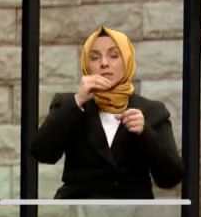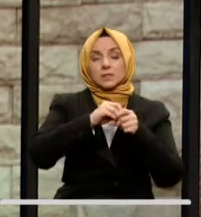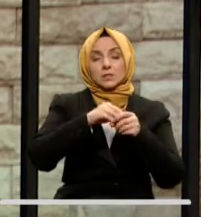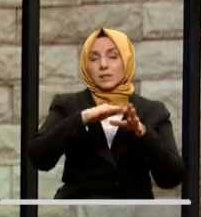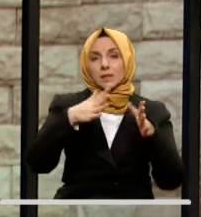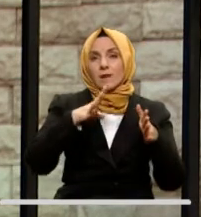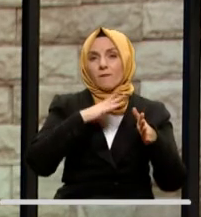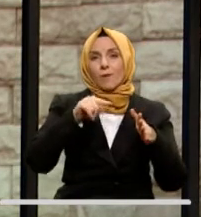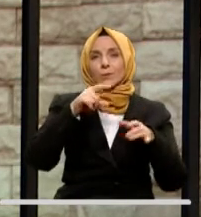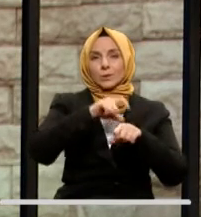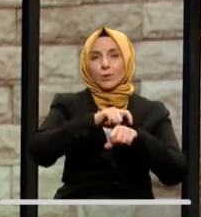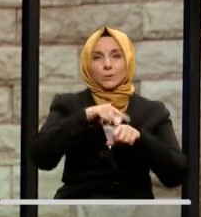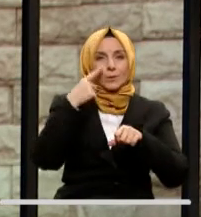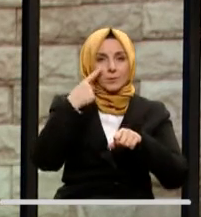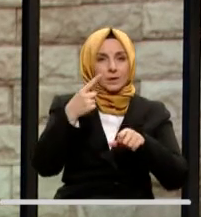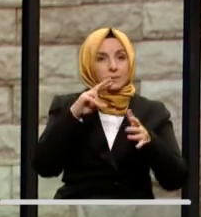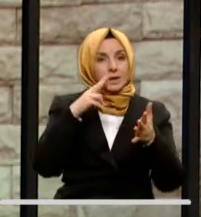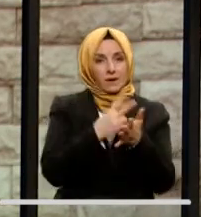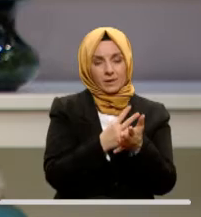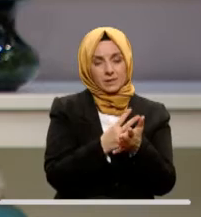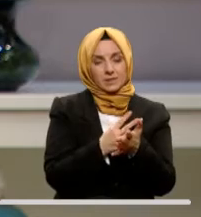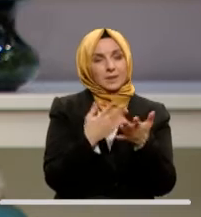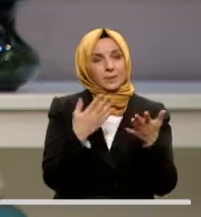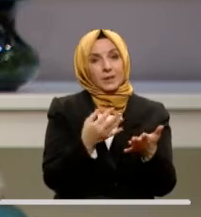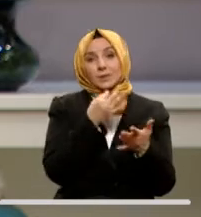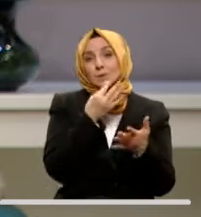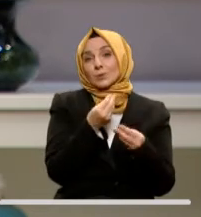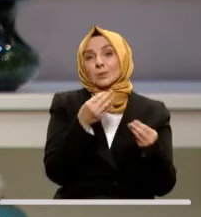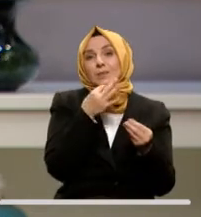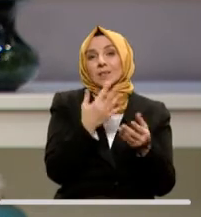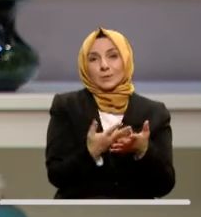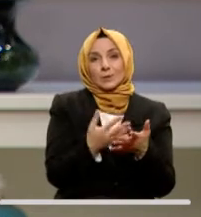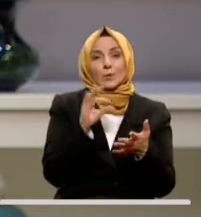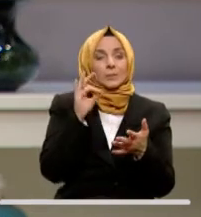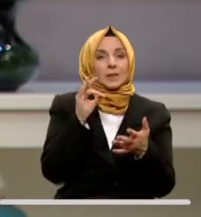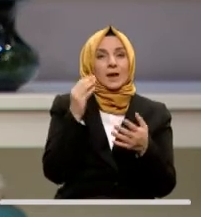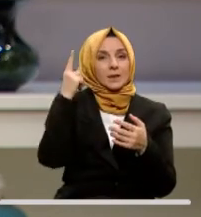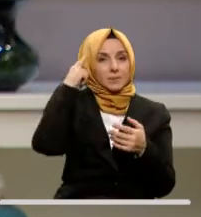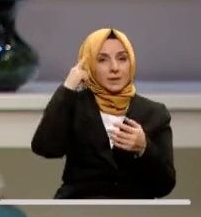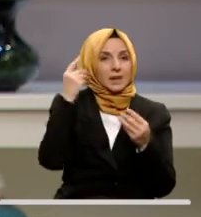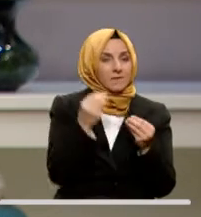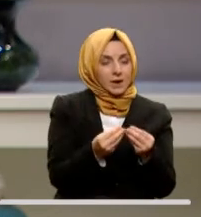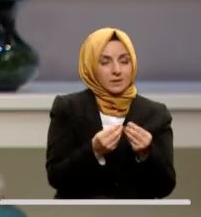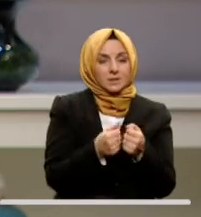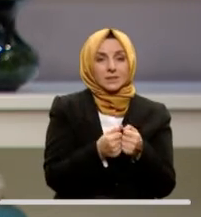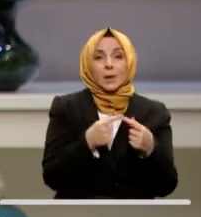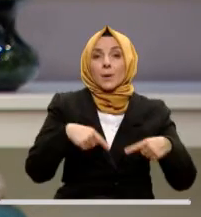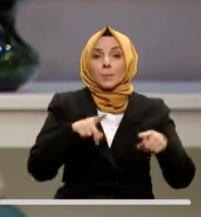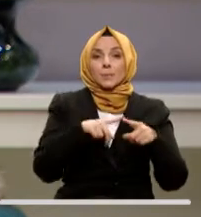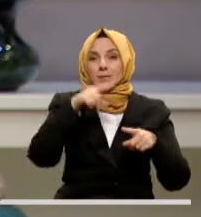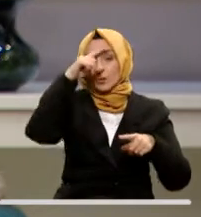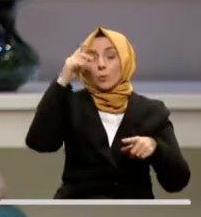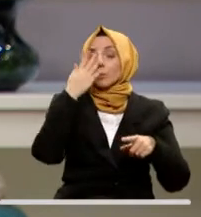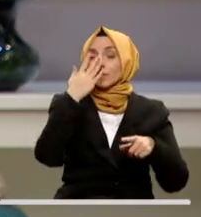olmadığını ona göre karar verecektir Peki Levent Bey çok teşekkür ediyorum güzel kıymetli bilgiler verdi marul fazla ödem oluştu bizden ümit